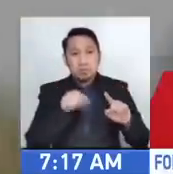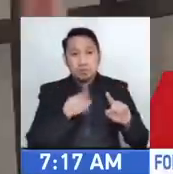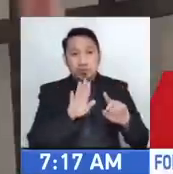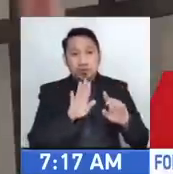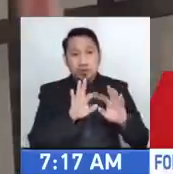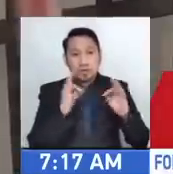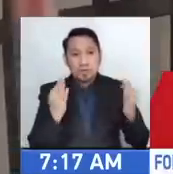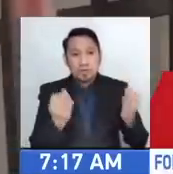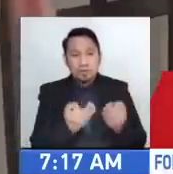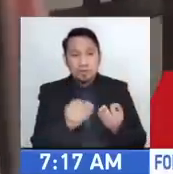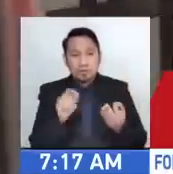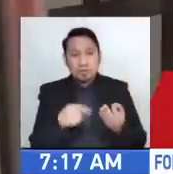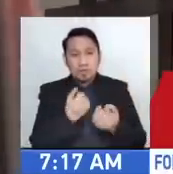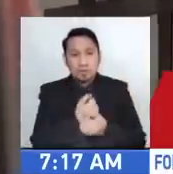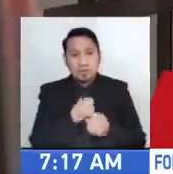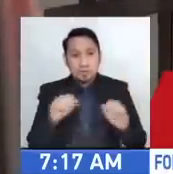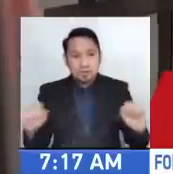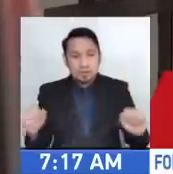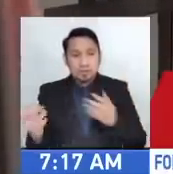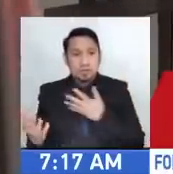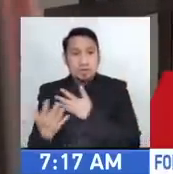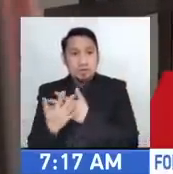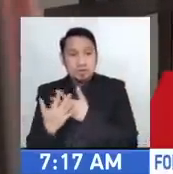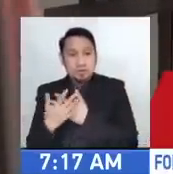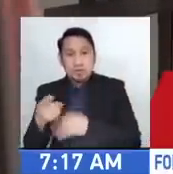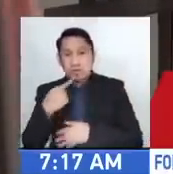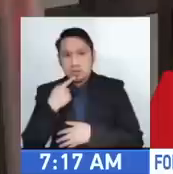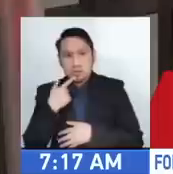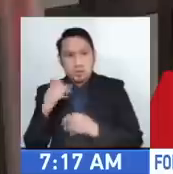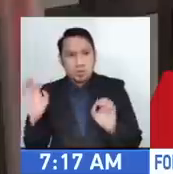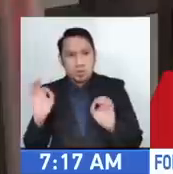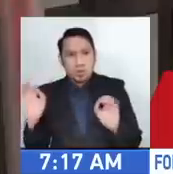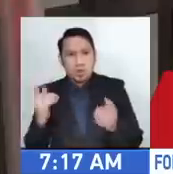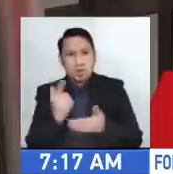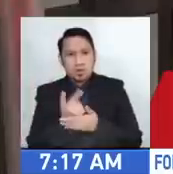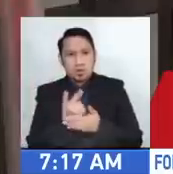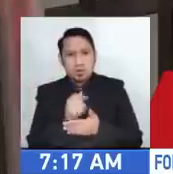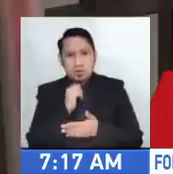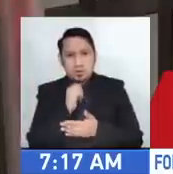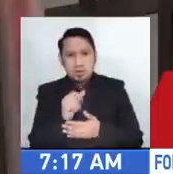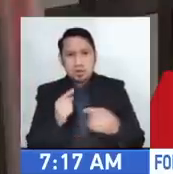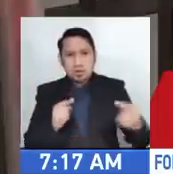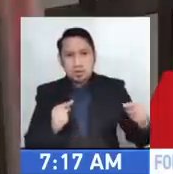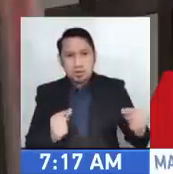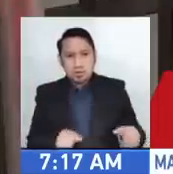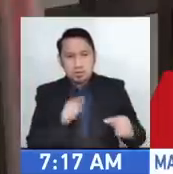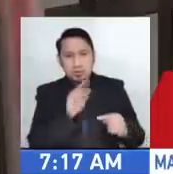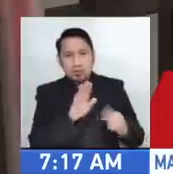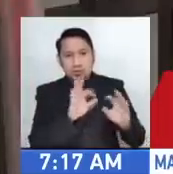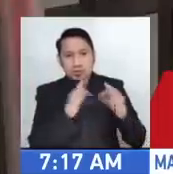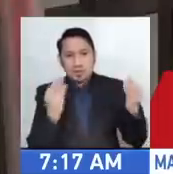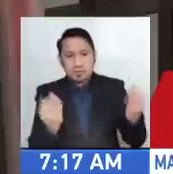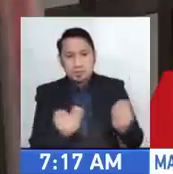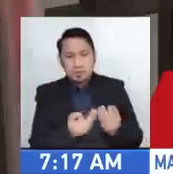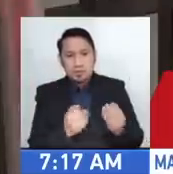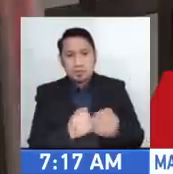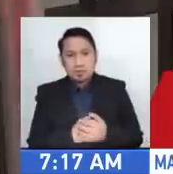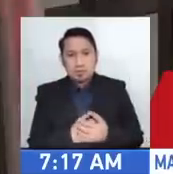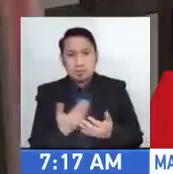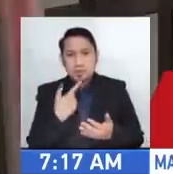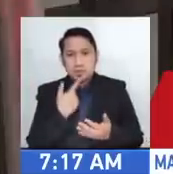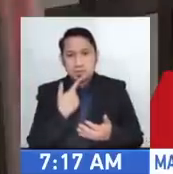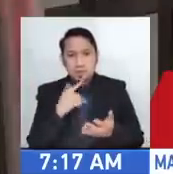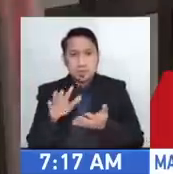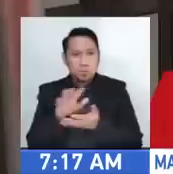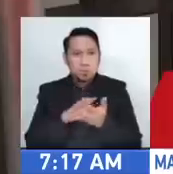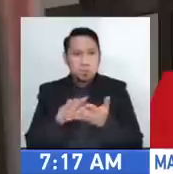Dalope. Itinanggi ng suspect na may dala siyang mga baril at hindi raw niya sinaktan ang mga biktima. Anya magulo ang utak niya sa dami ng